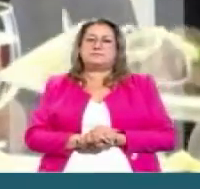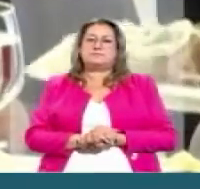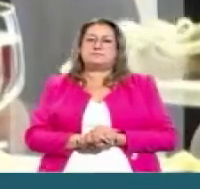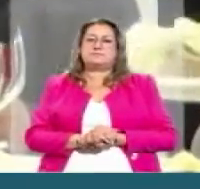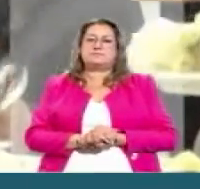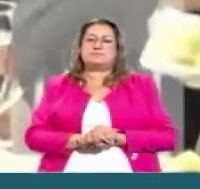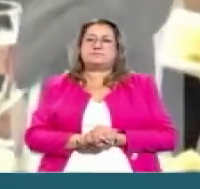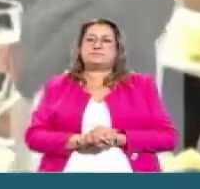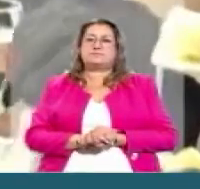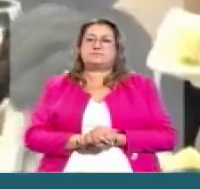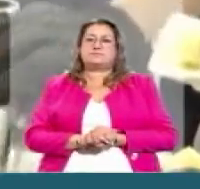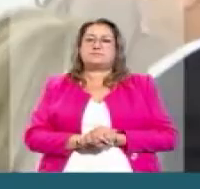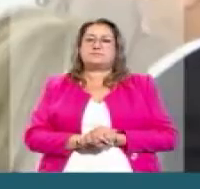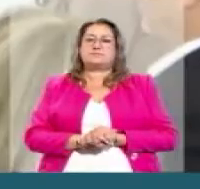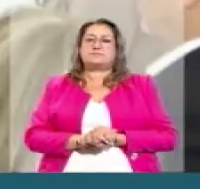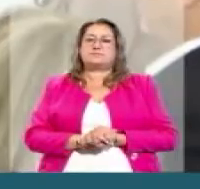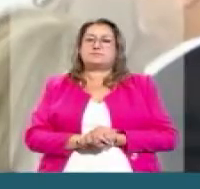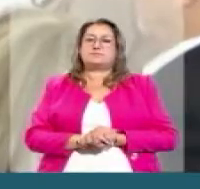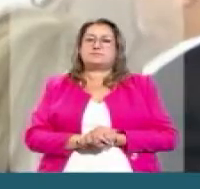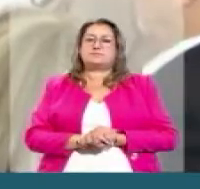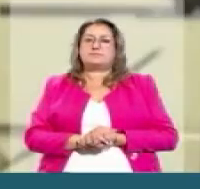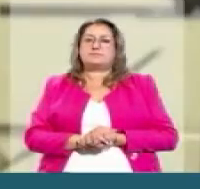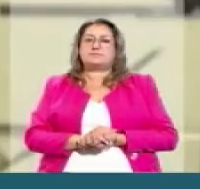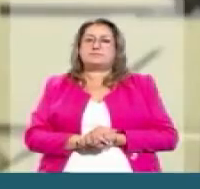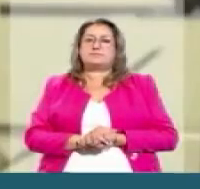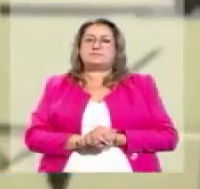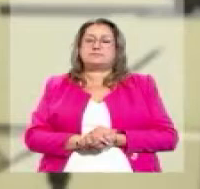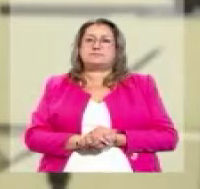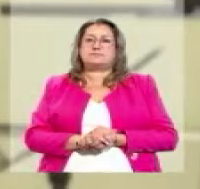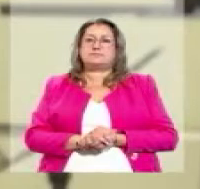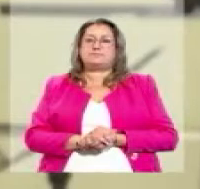сіздердің тәжірибелеріңіз аса қажет, деді қала әкімі.